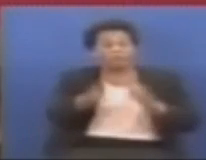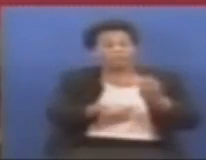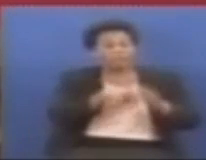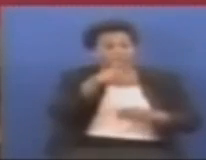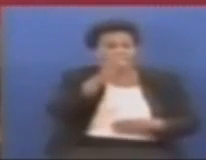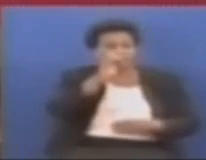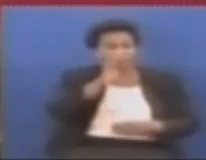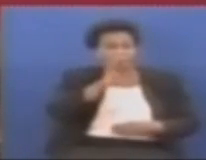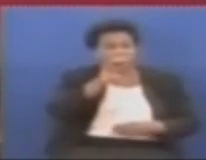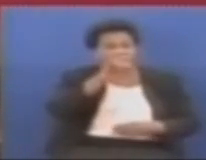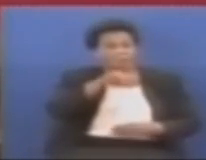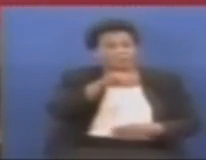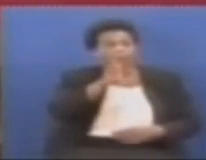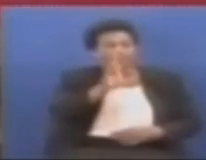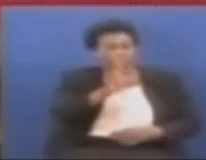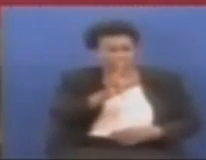Mapinduzi